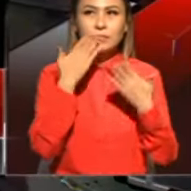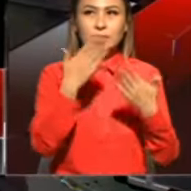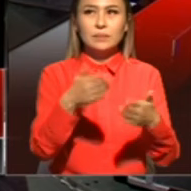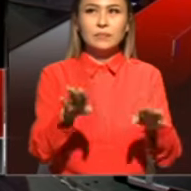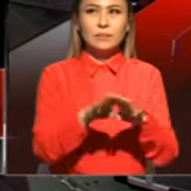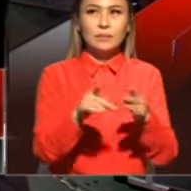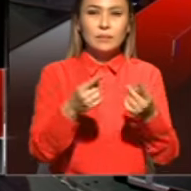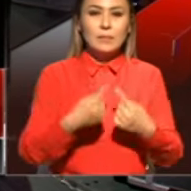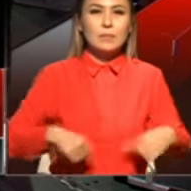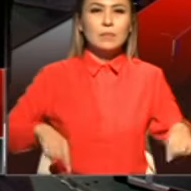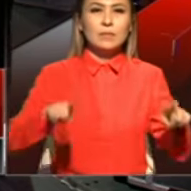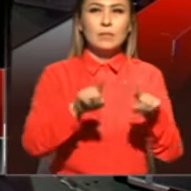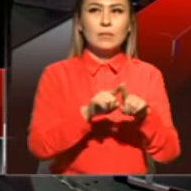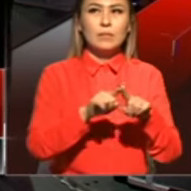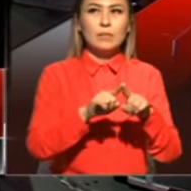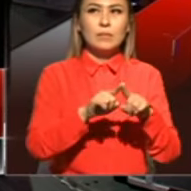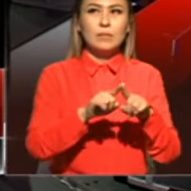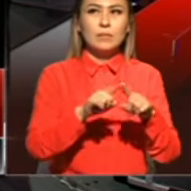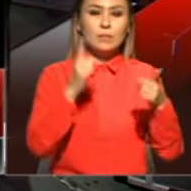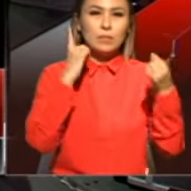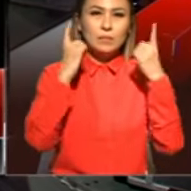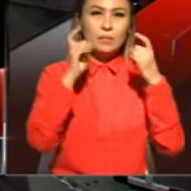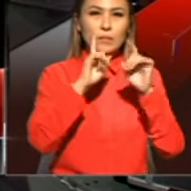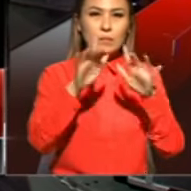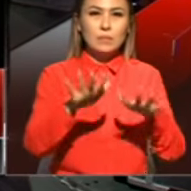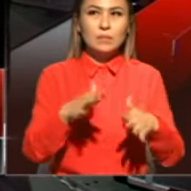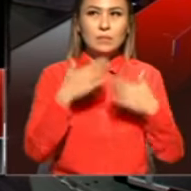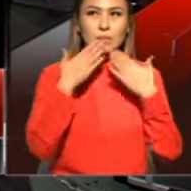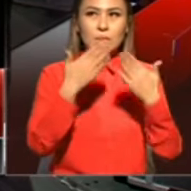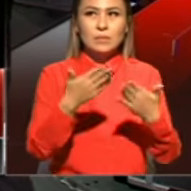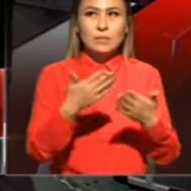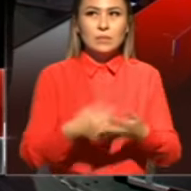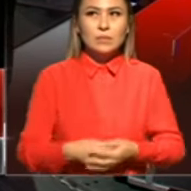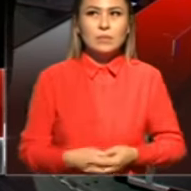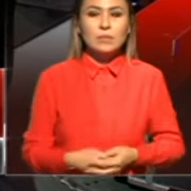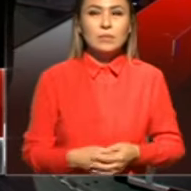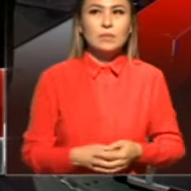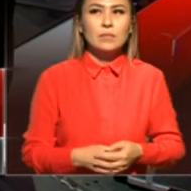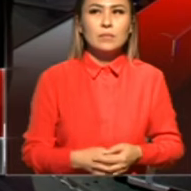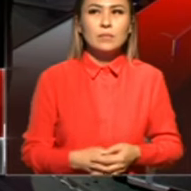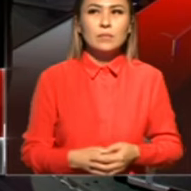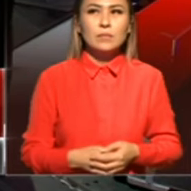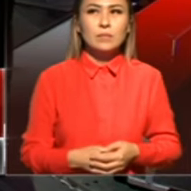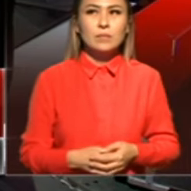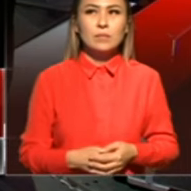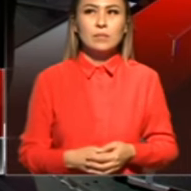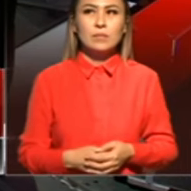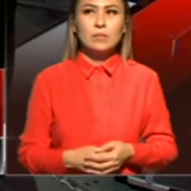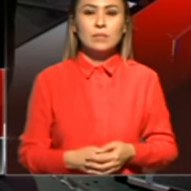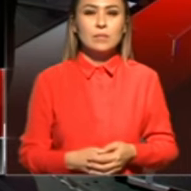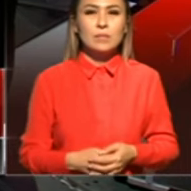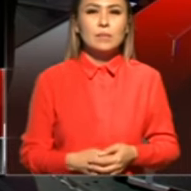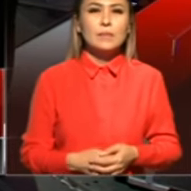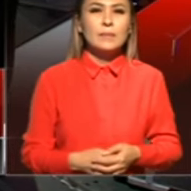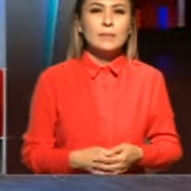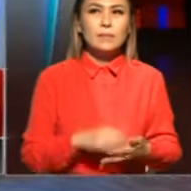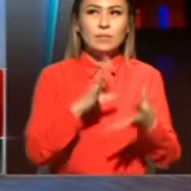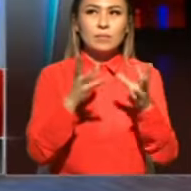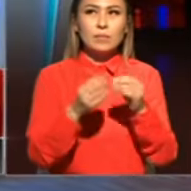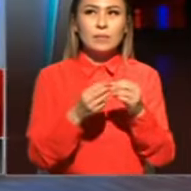қоғам ішінде де парламенттен басқа жерден сұрай алмайтын болған солай қалыптасқан тенденция ғой деп ойлаймын. Ал жаңа